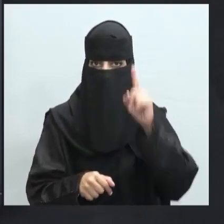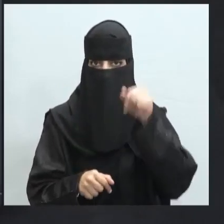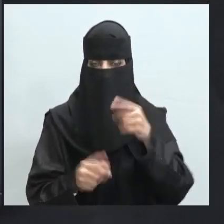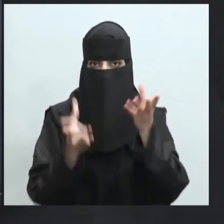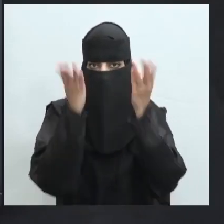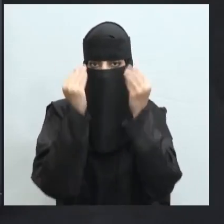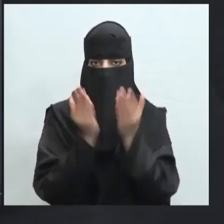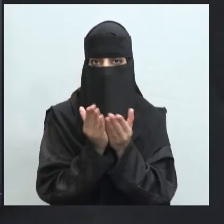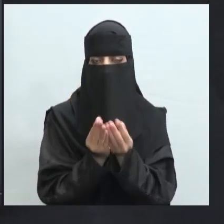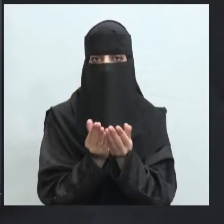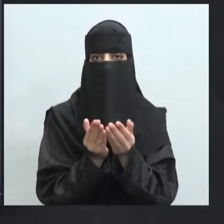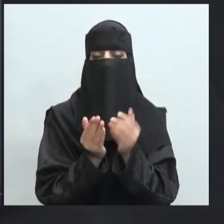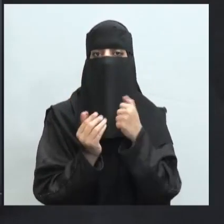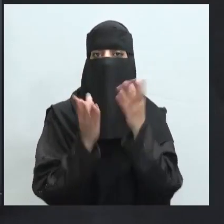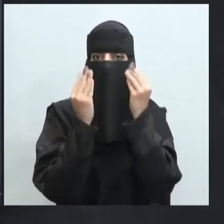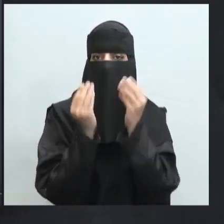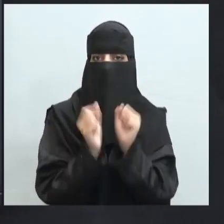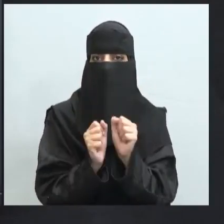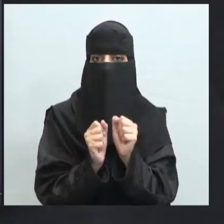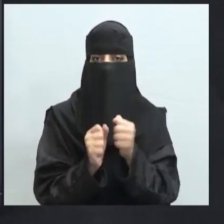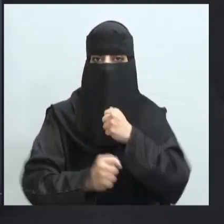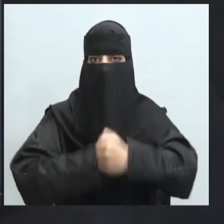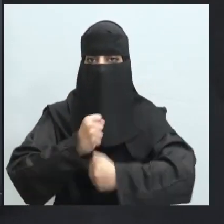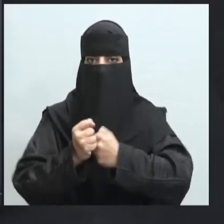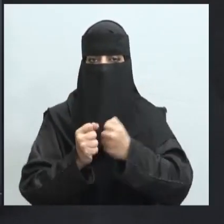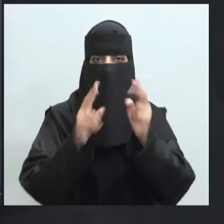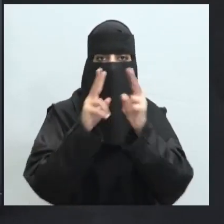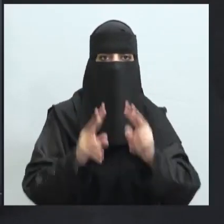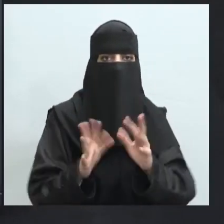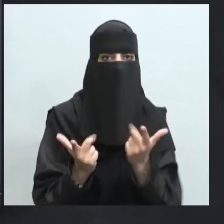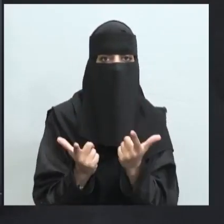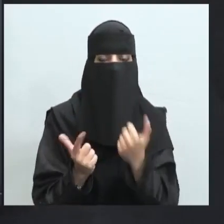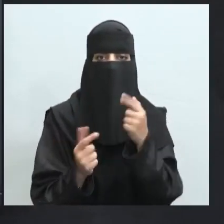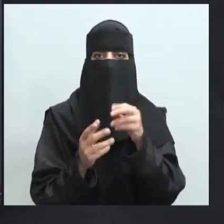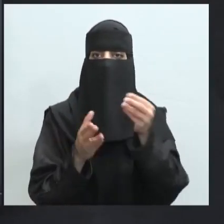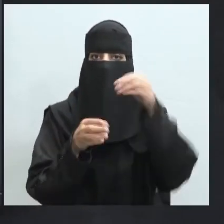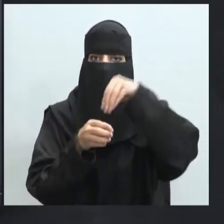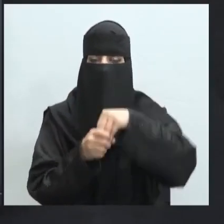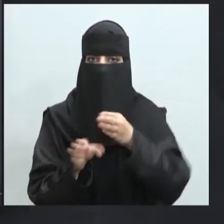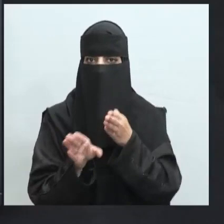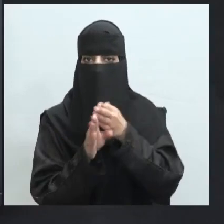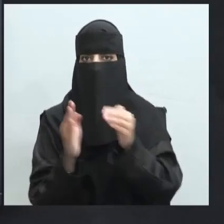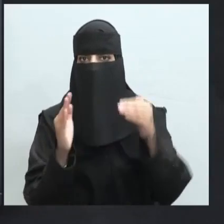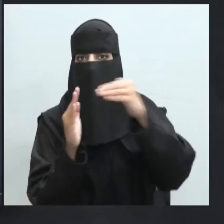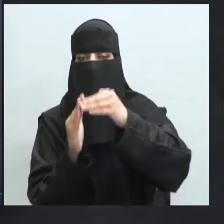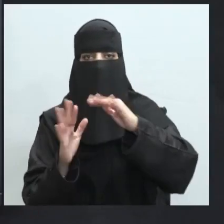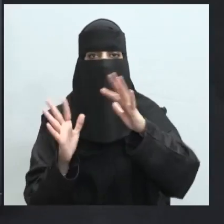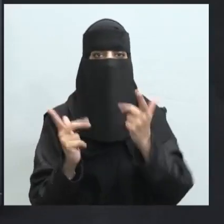نتعرف واياكم على حركه هذه الشحنات الكهربائيه وماذا يؤدي